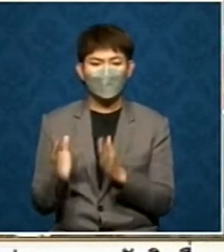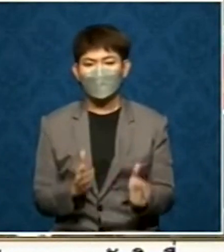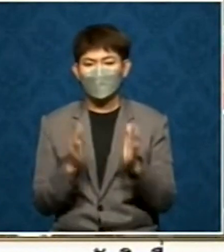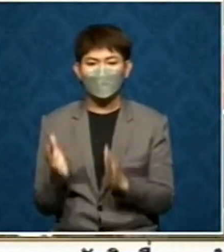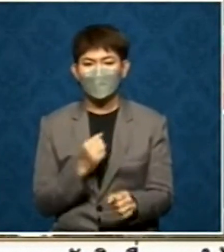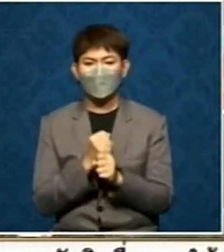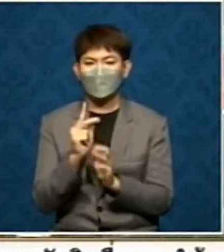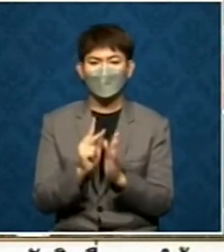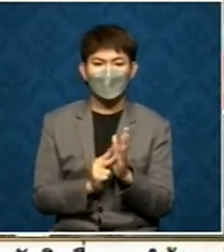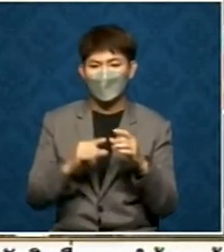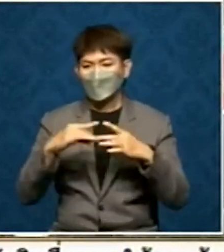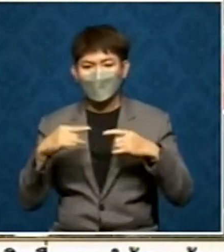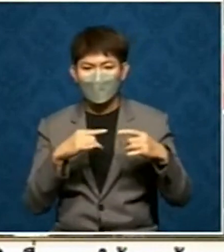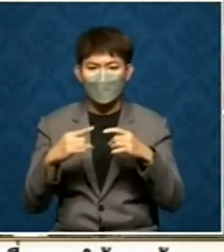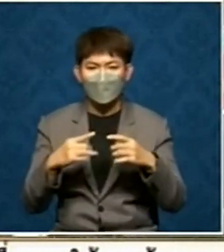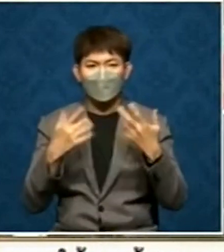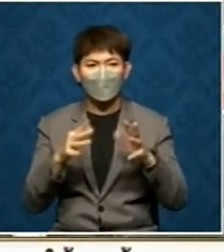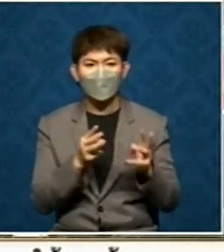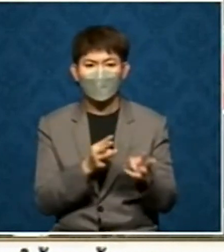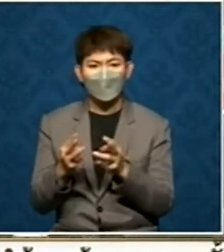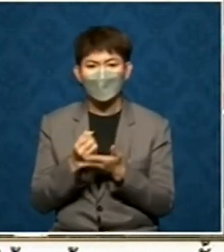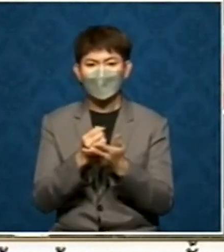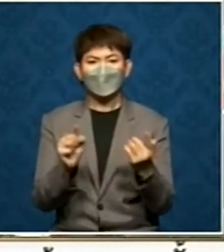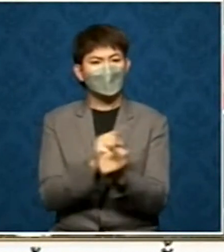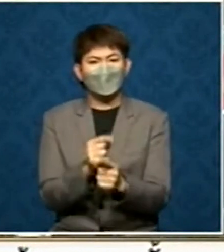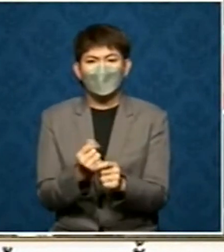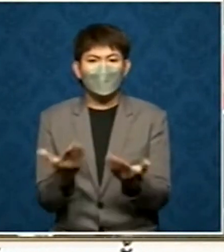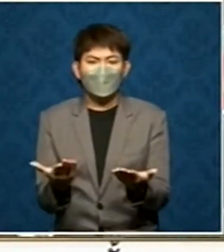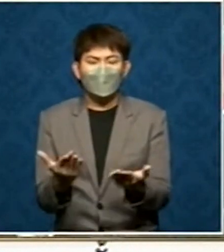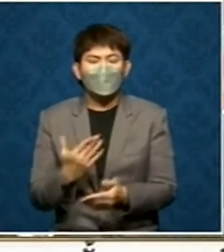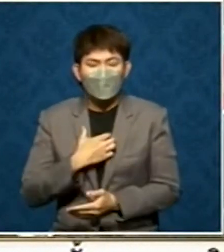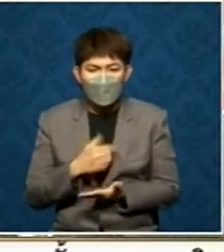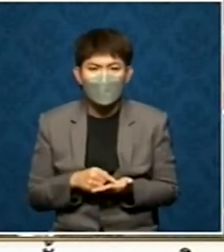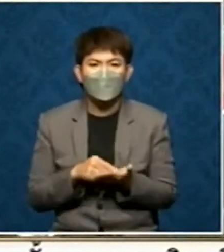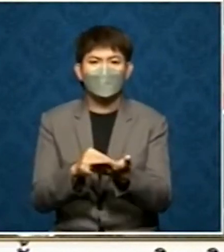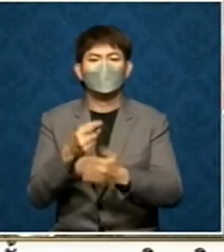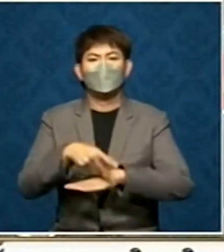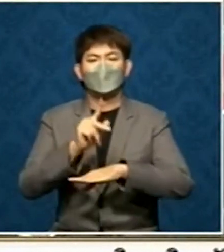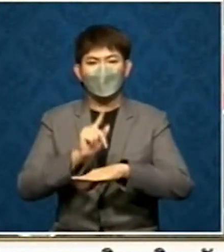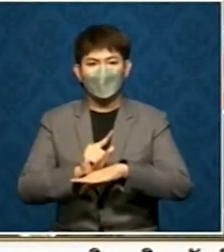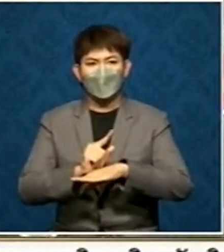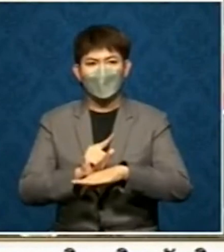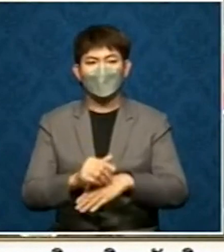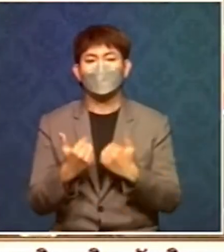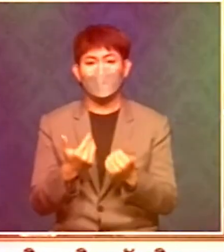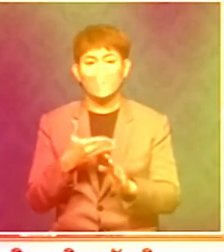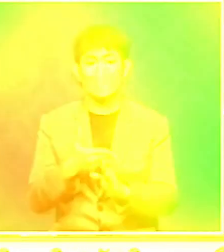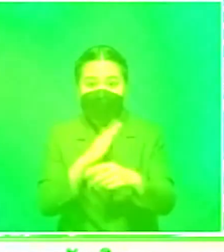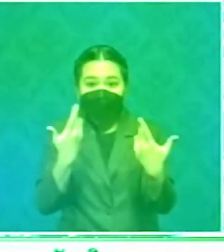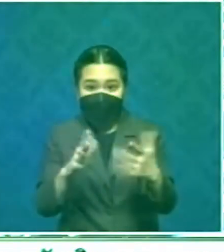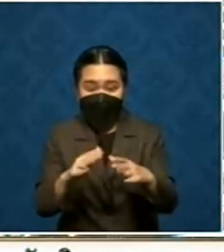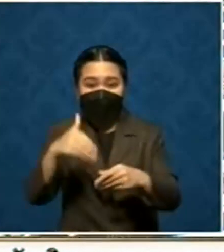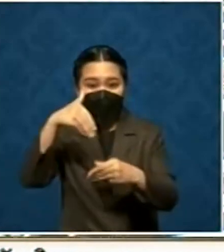กอย่างไรก็ตามเมอย้ไปถประเด็น ที่หนายพิษทางหวหนาพักถูกยืดตลดสอบถึงการปกปดเป็ชีทับสิน กลบไมมสาวๆพัก